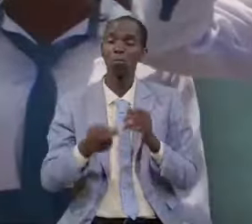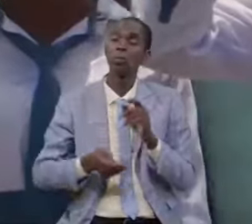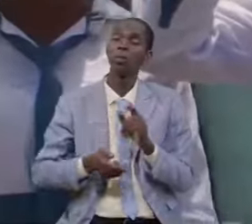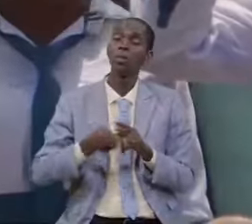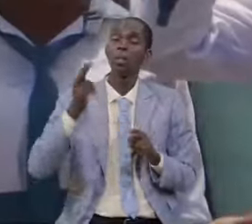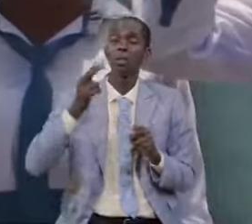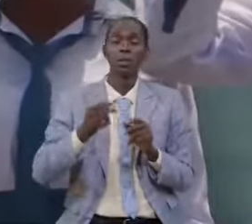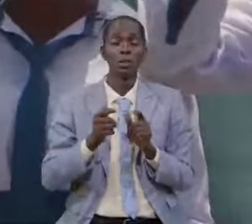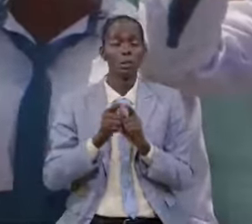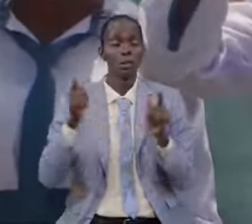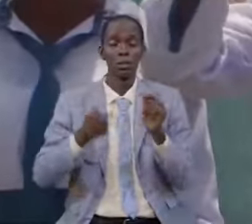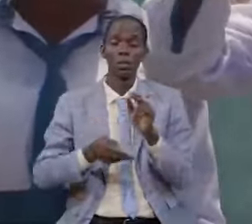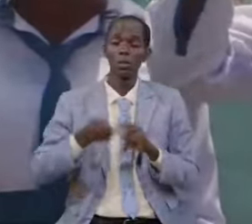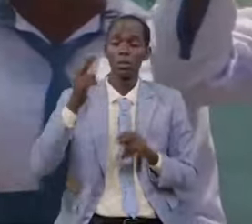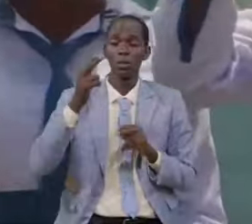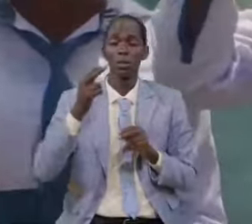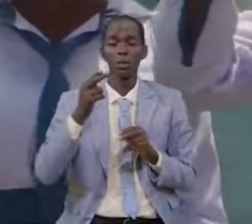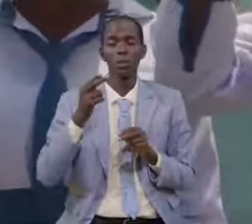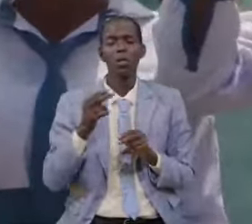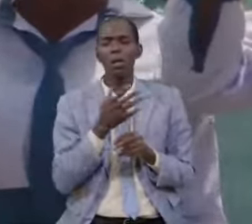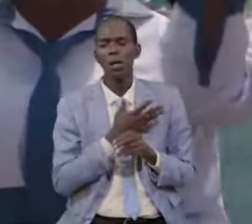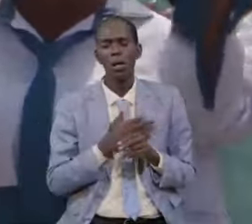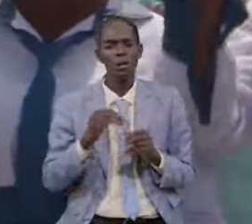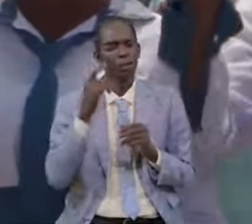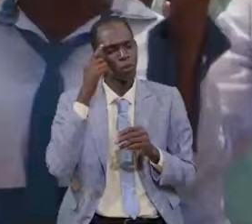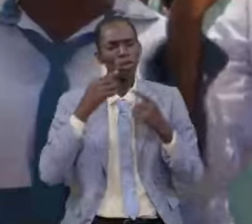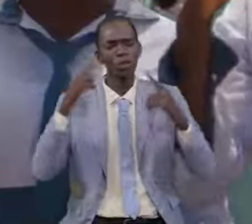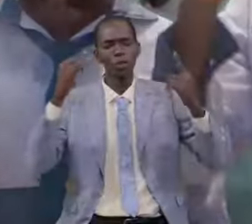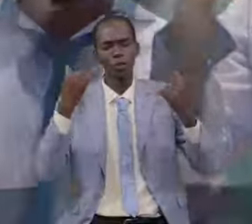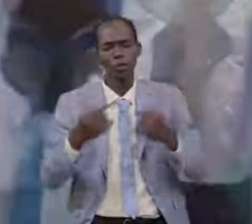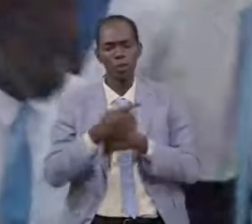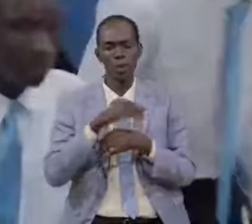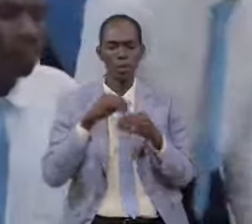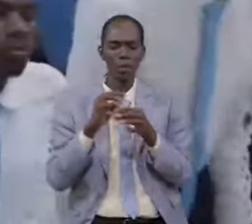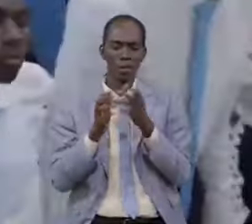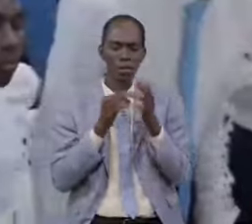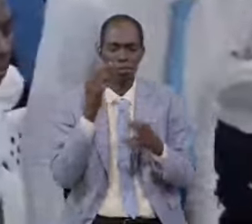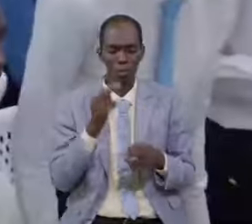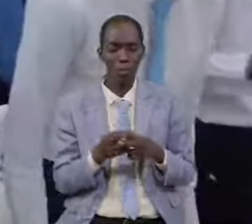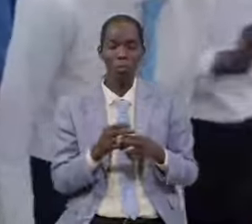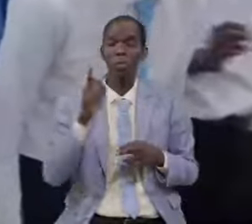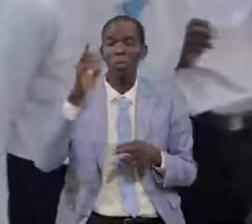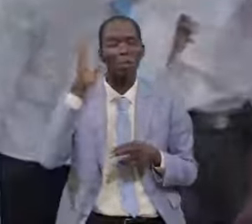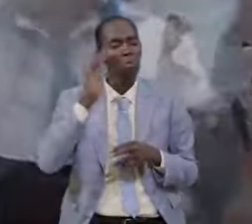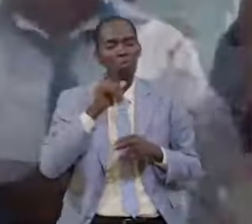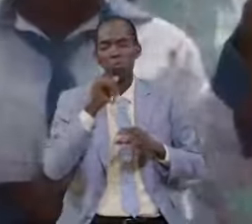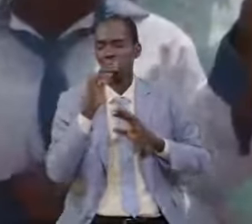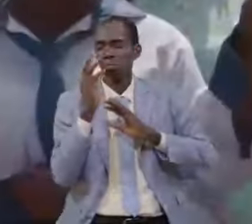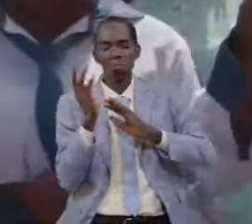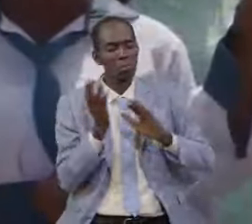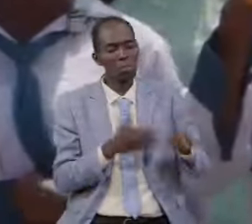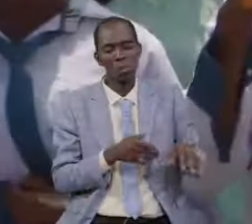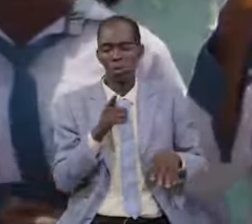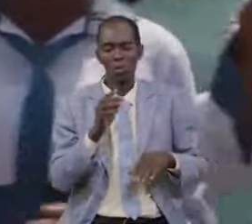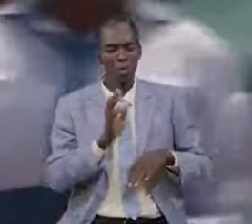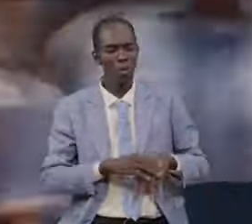supérieur. Même aujourd'hui, au nom de Jésus, il ne va pas t'abandonner au bord de la voie. Il